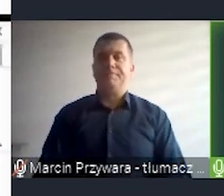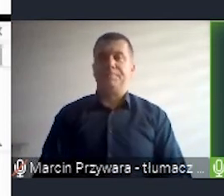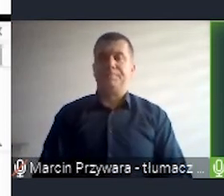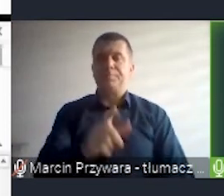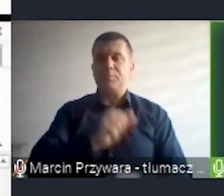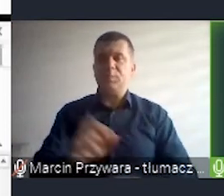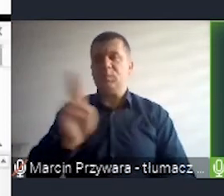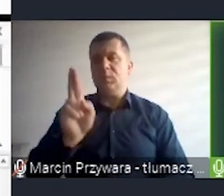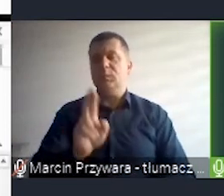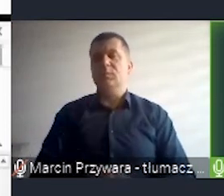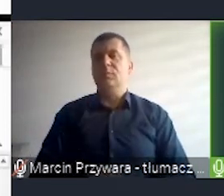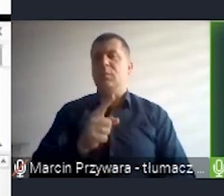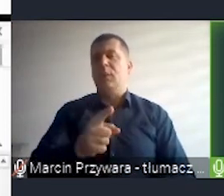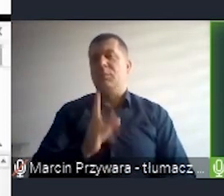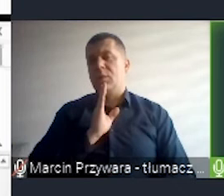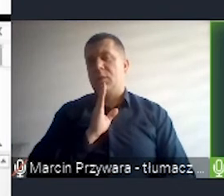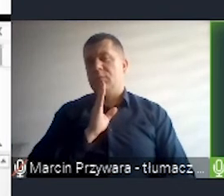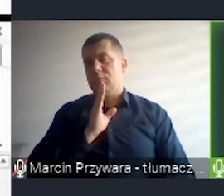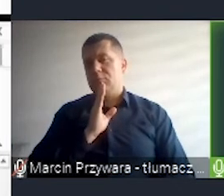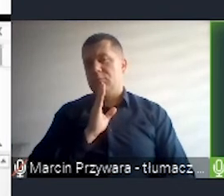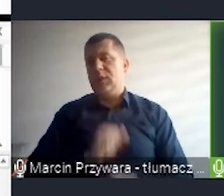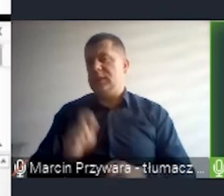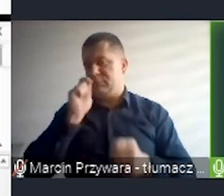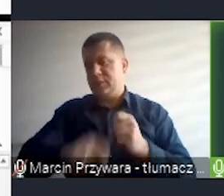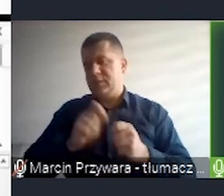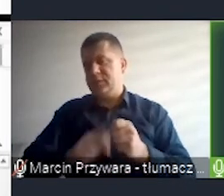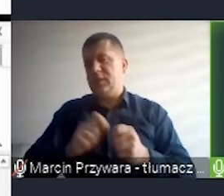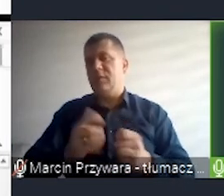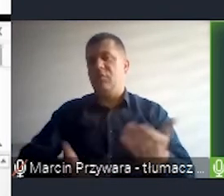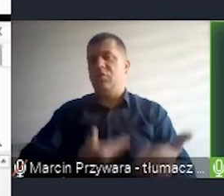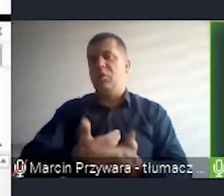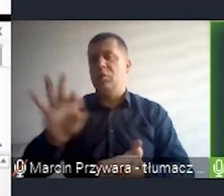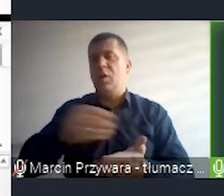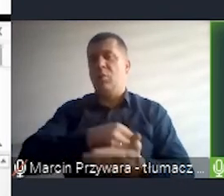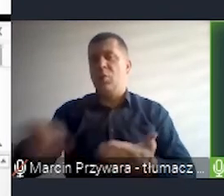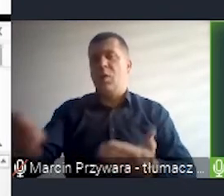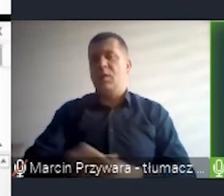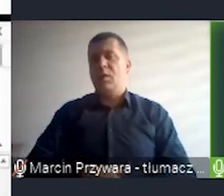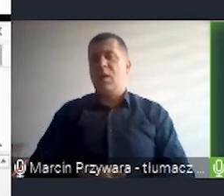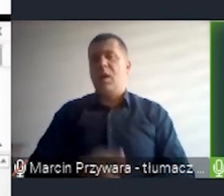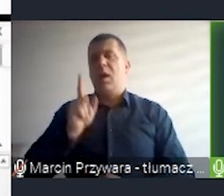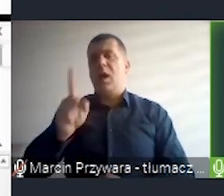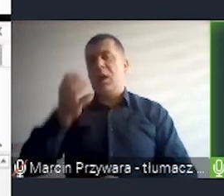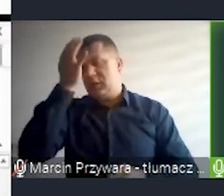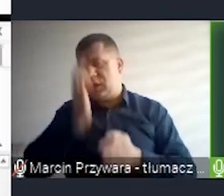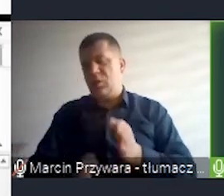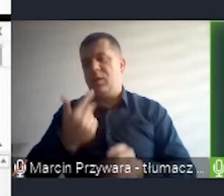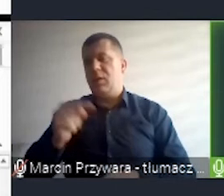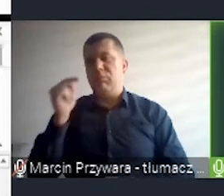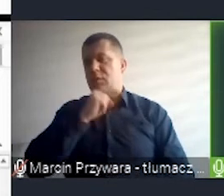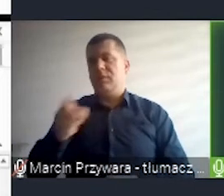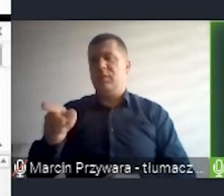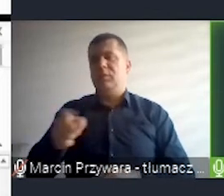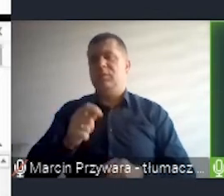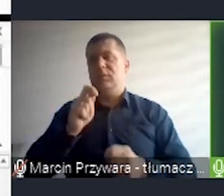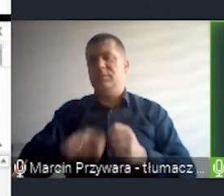rzecz, która jest teoretycznie sprawdzana na wnioskach o płatność, ale opiekunowie raczej nie potrafią tego szczegółowo zweryfikować,